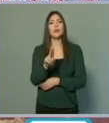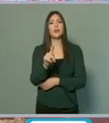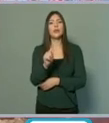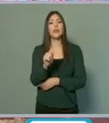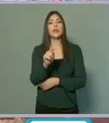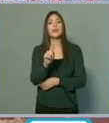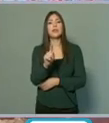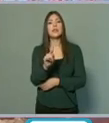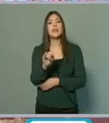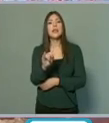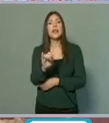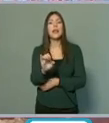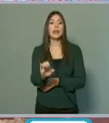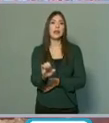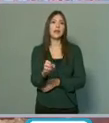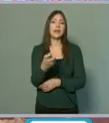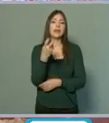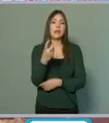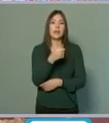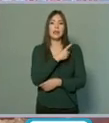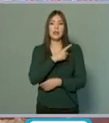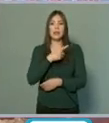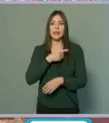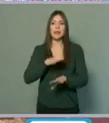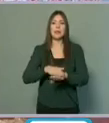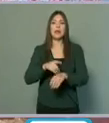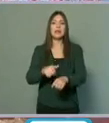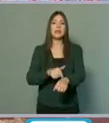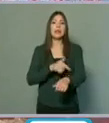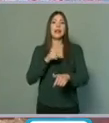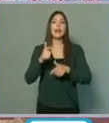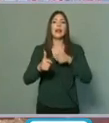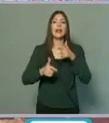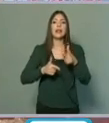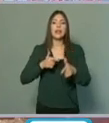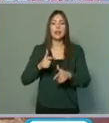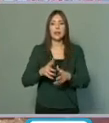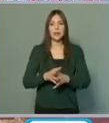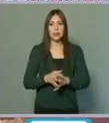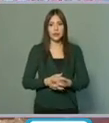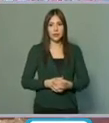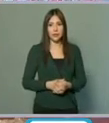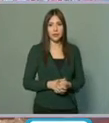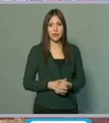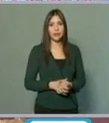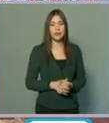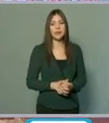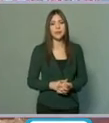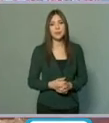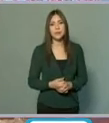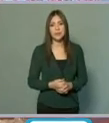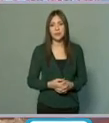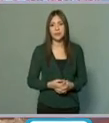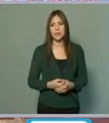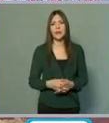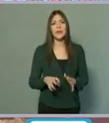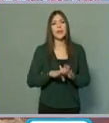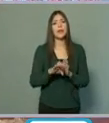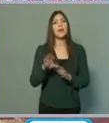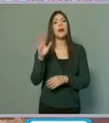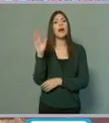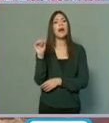Здравствуйте. Ajá, ya ven. Y hay que hacerlo más Ya, lento. que no es No estamos de здравствуйте. Oye, ¿cómo puedes decir adiós, por